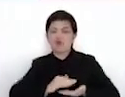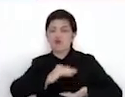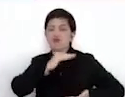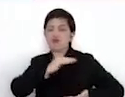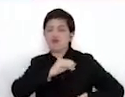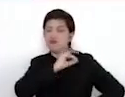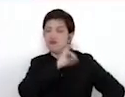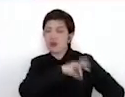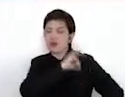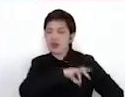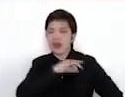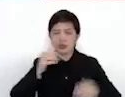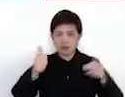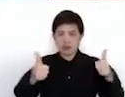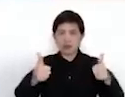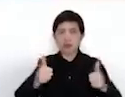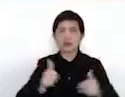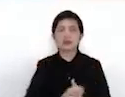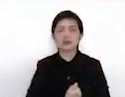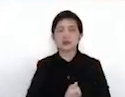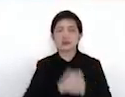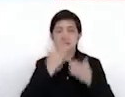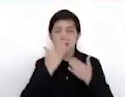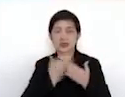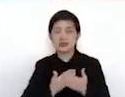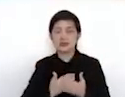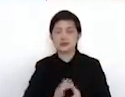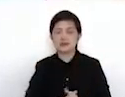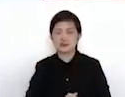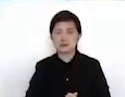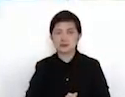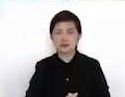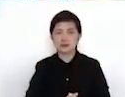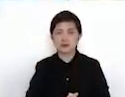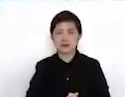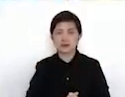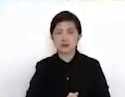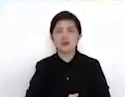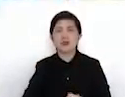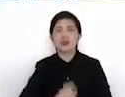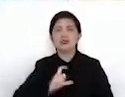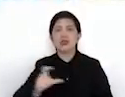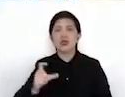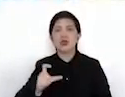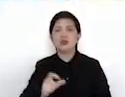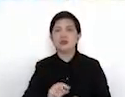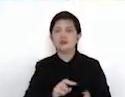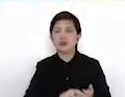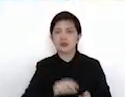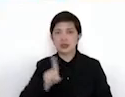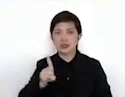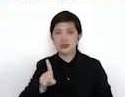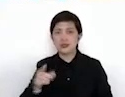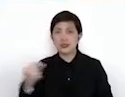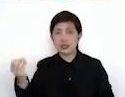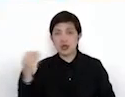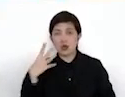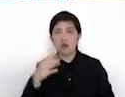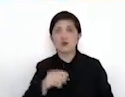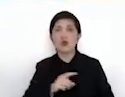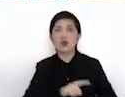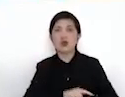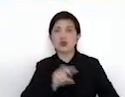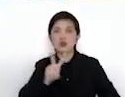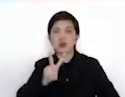bermanfaat Terima kasih baik silakan Pasangan calon nomor urut 1 untuk menjawab waktunya 2